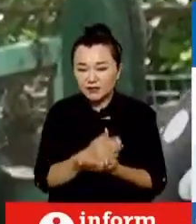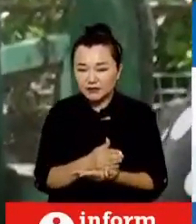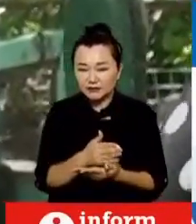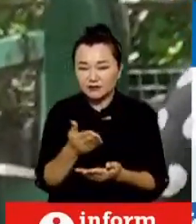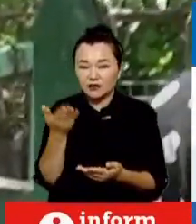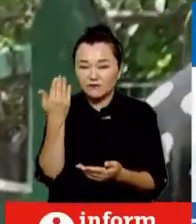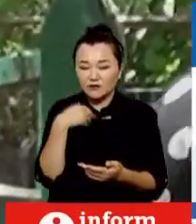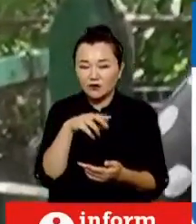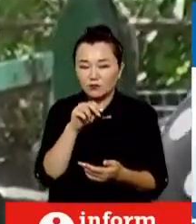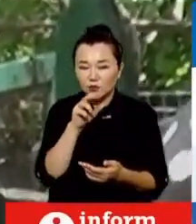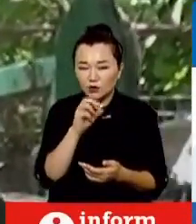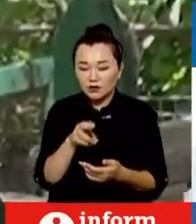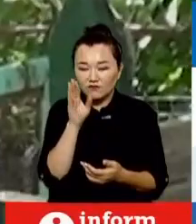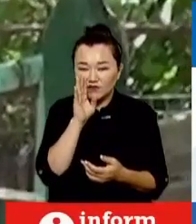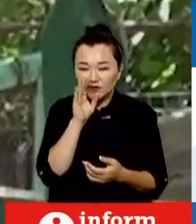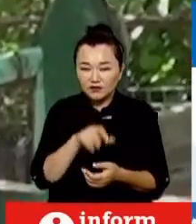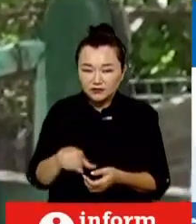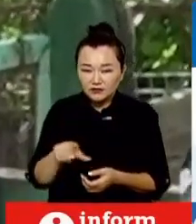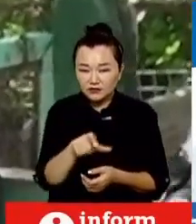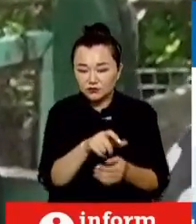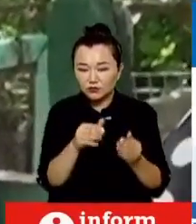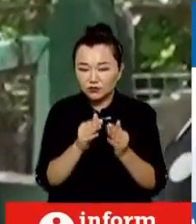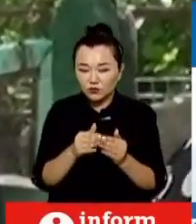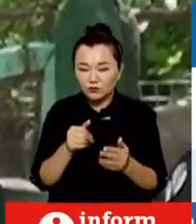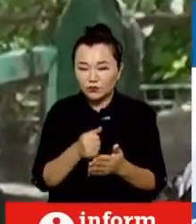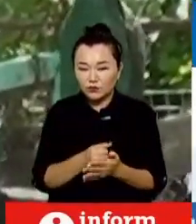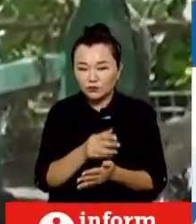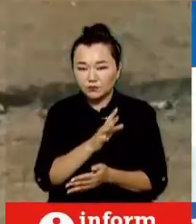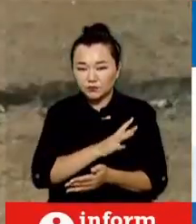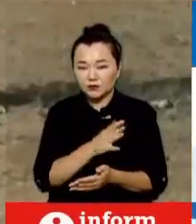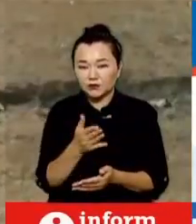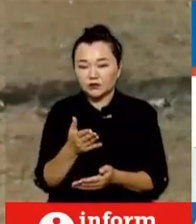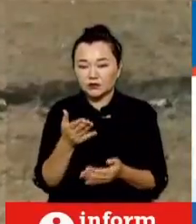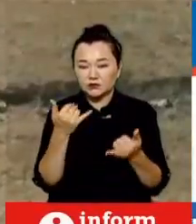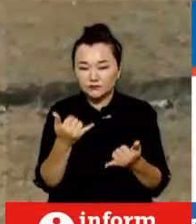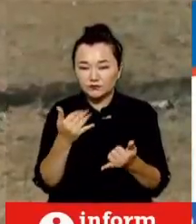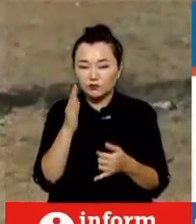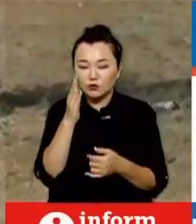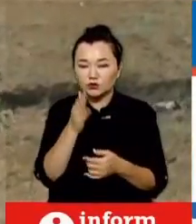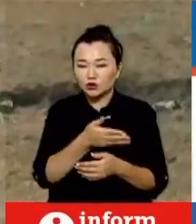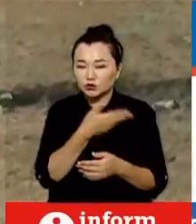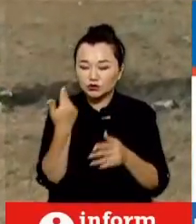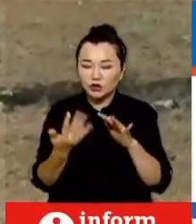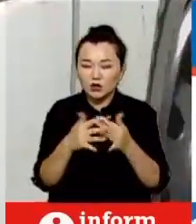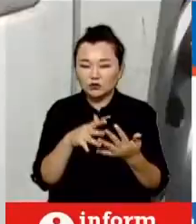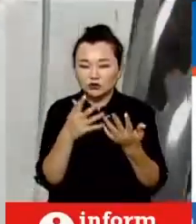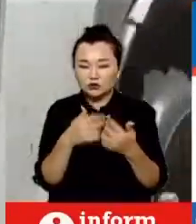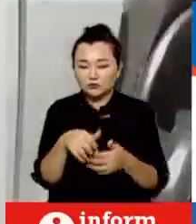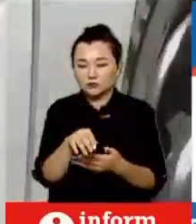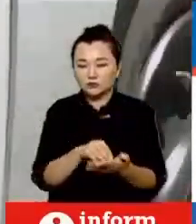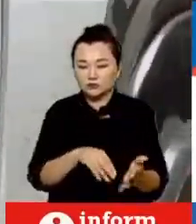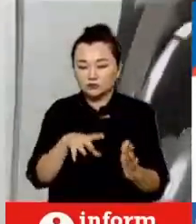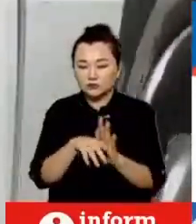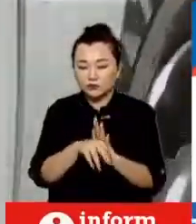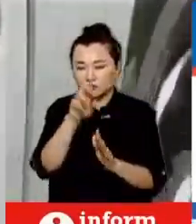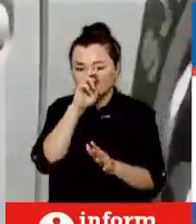Баяғыда бұлақтың суы ағып, мына есігіміздің алдында болған нәрсе ғой. Бүгінде болашағы жоқ ауыл тізіміне енген соң биліктің